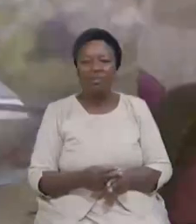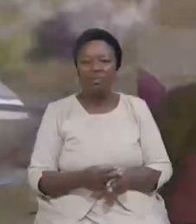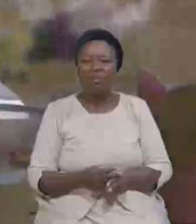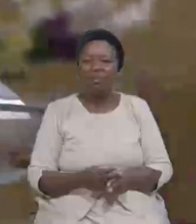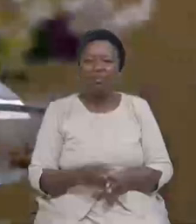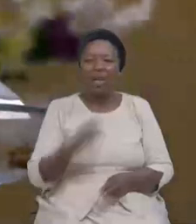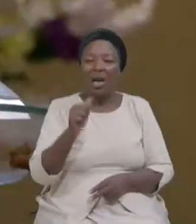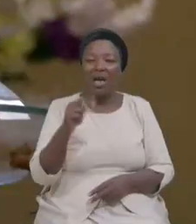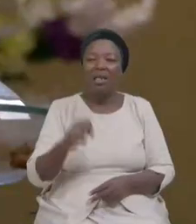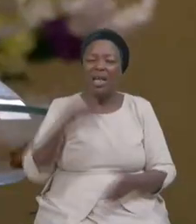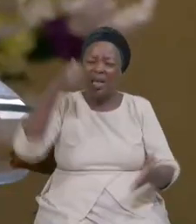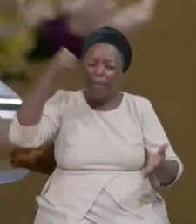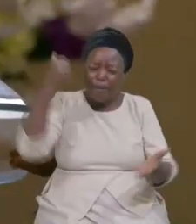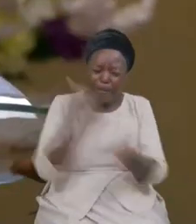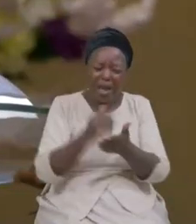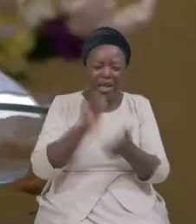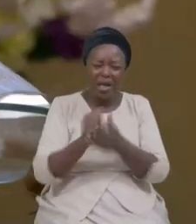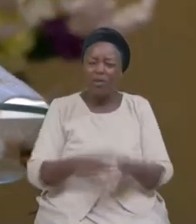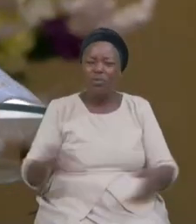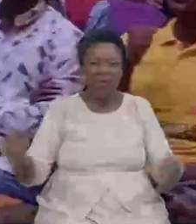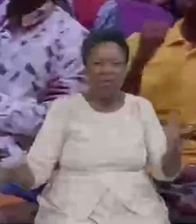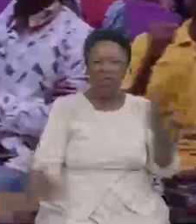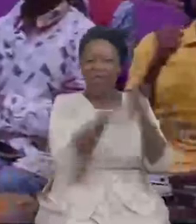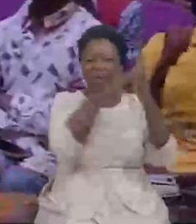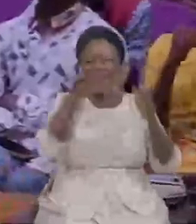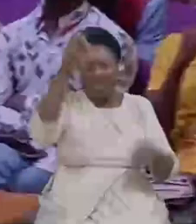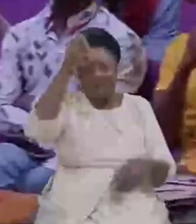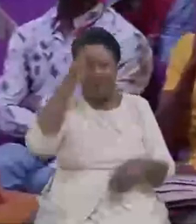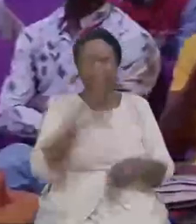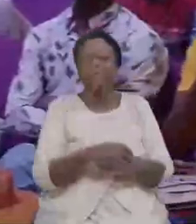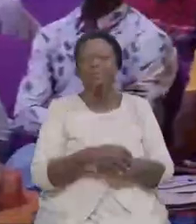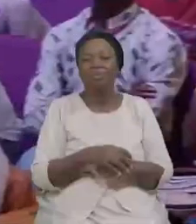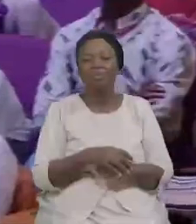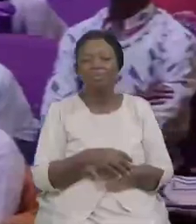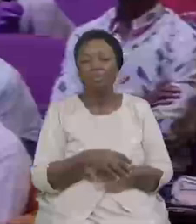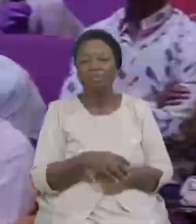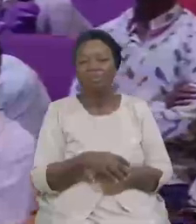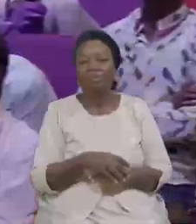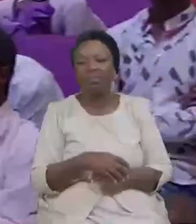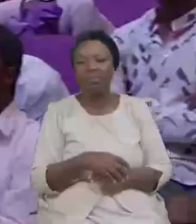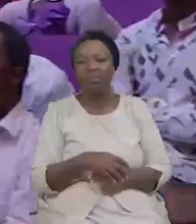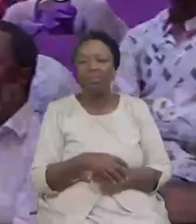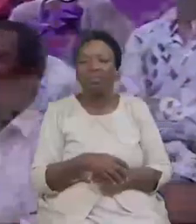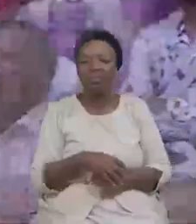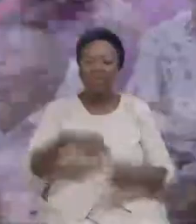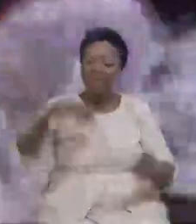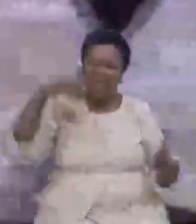Un amen qui va semer la confusion dans le camp de l'ennemi. Amen.